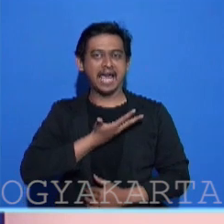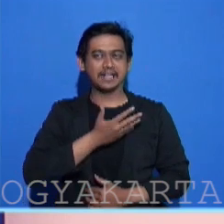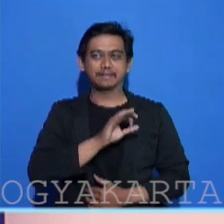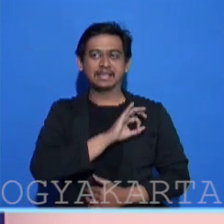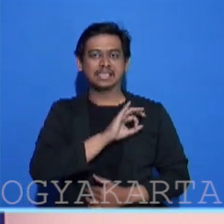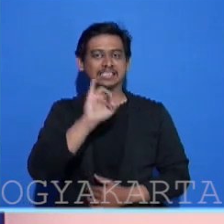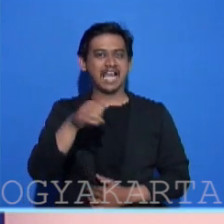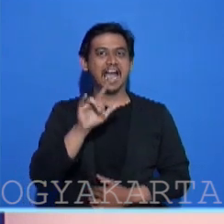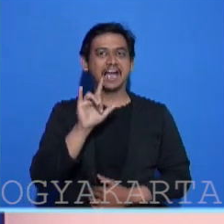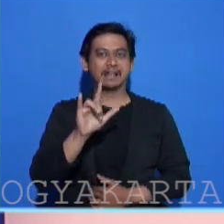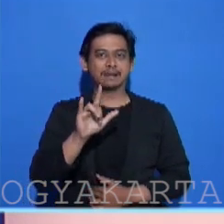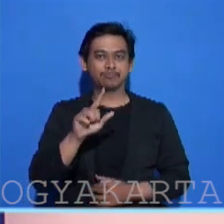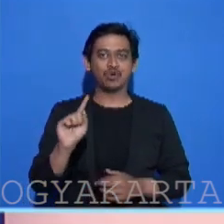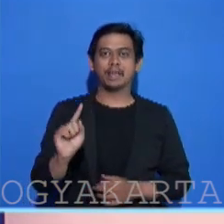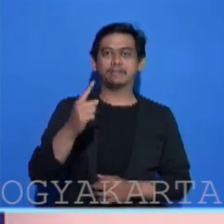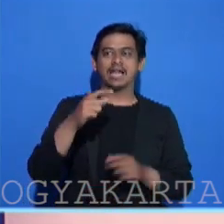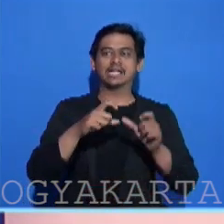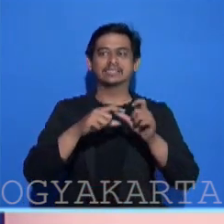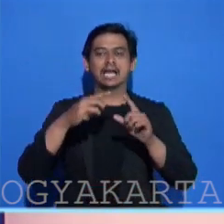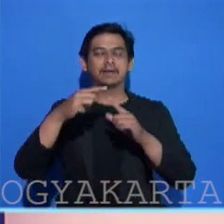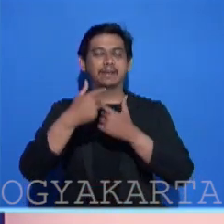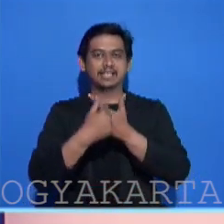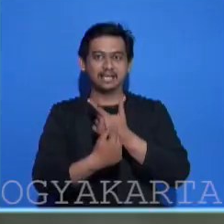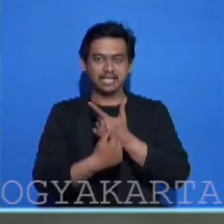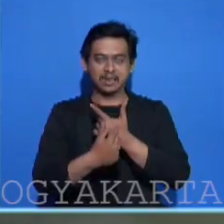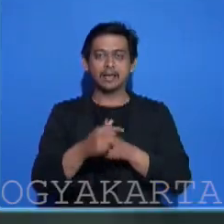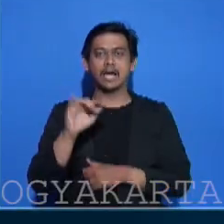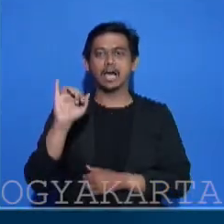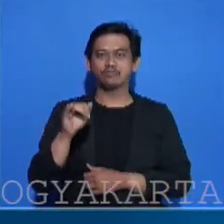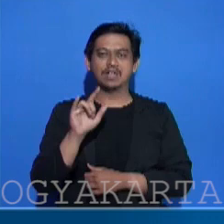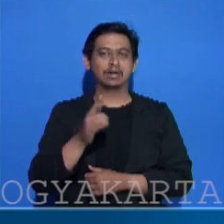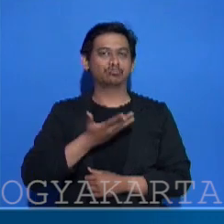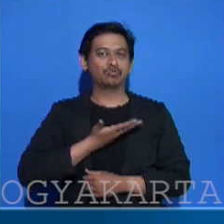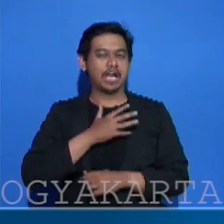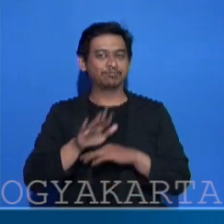dari era Susilo Bambang Yudhoyono hingga Joko Widodo